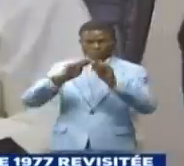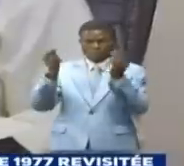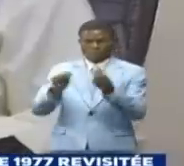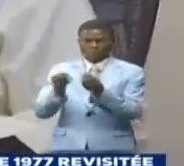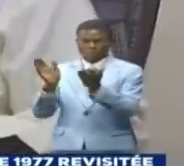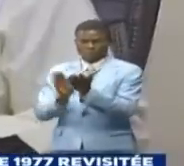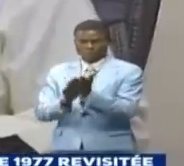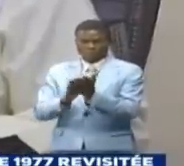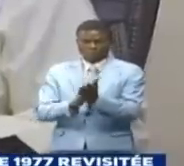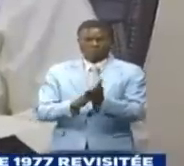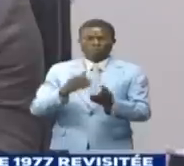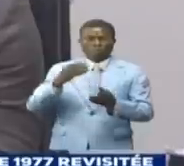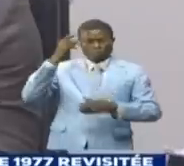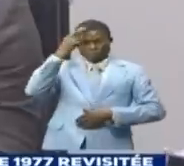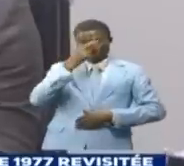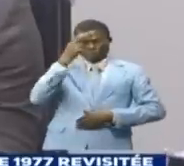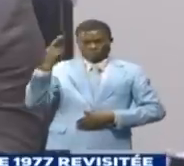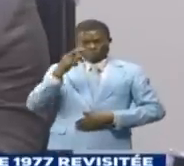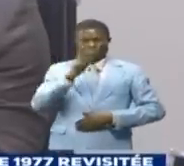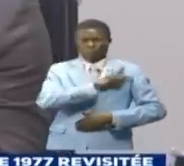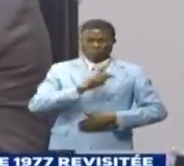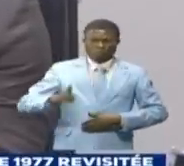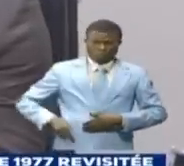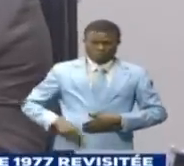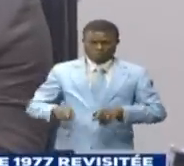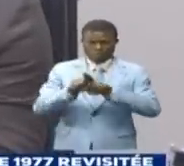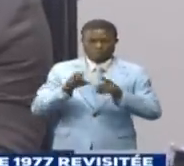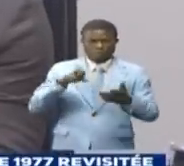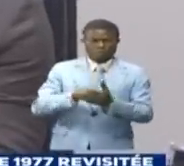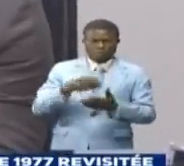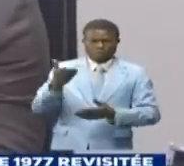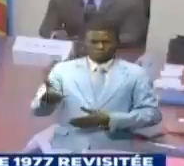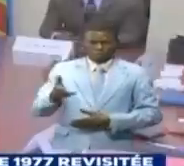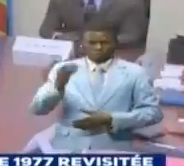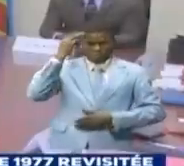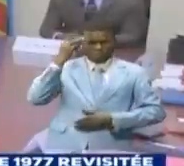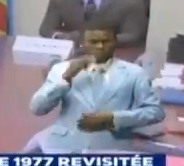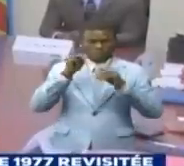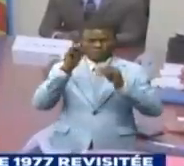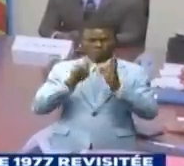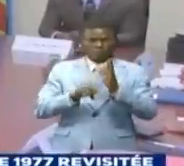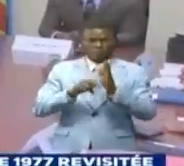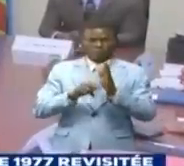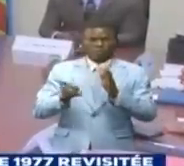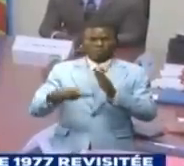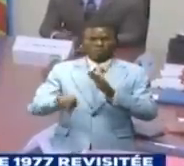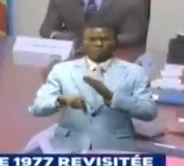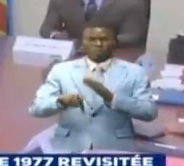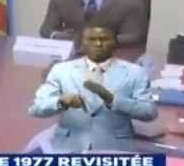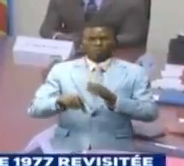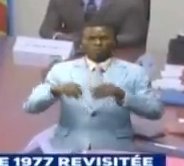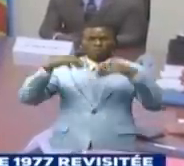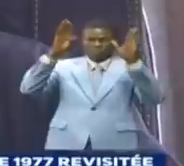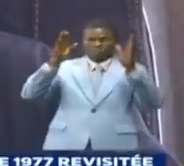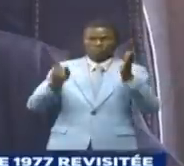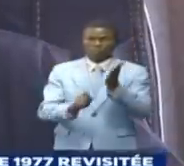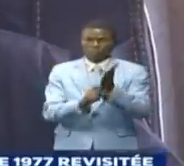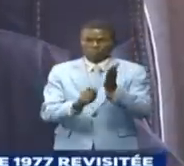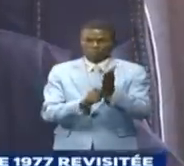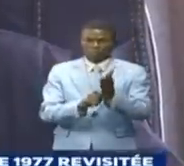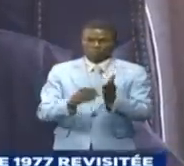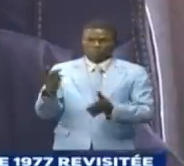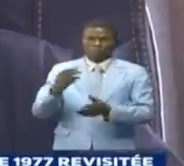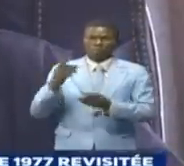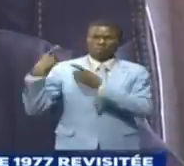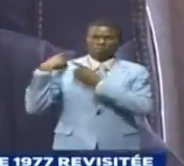d'écoles conventionnées, a déclaré le professeur Tony Mwaba, ministre de l'enseignement primaire, secondaire et technique. De leur côté, les